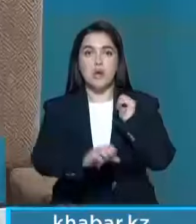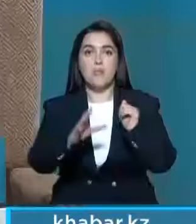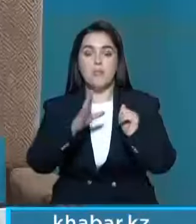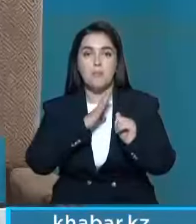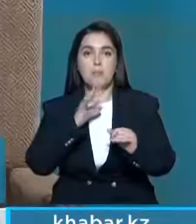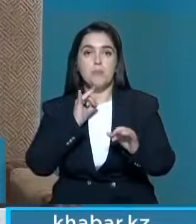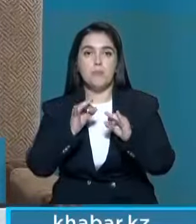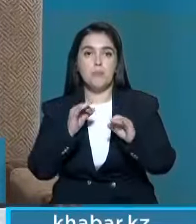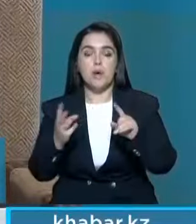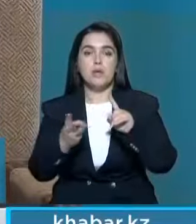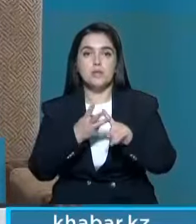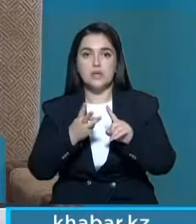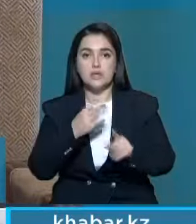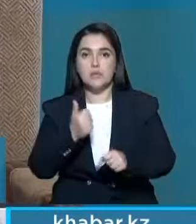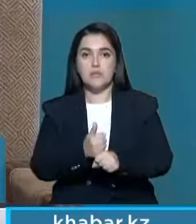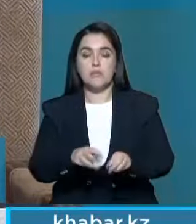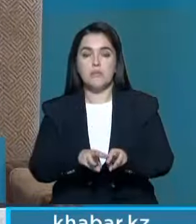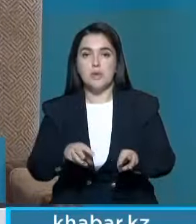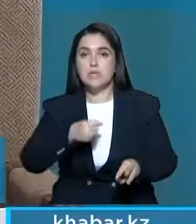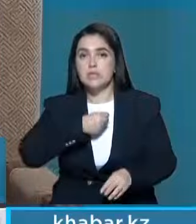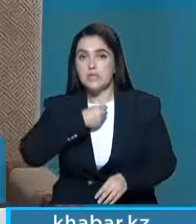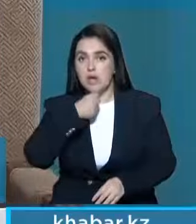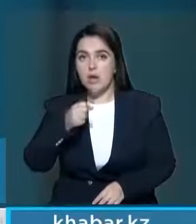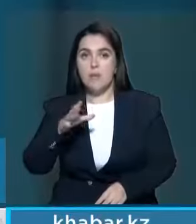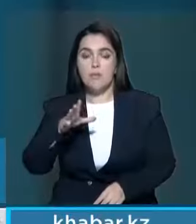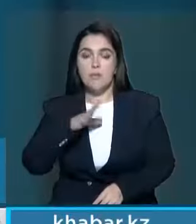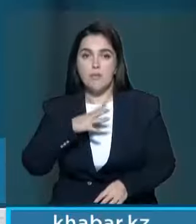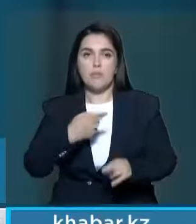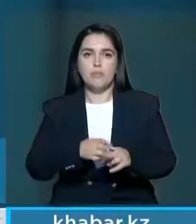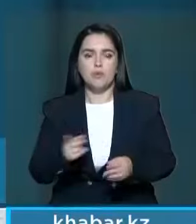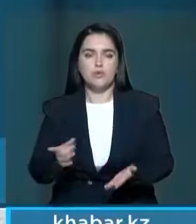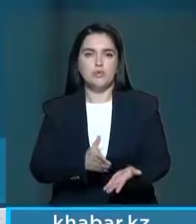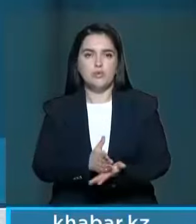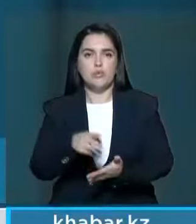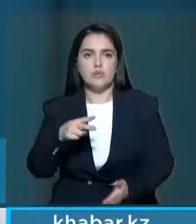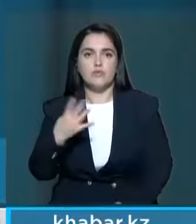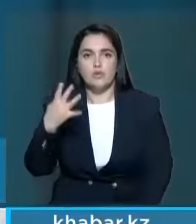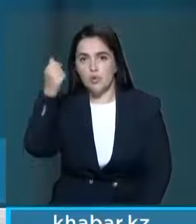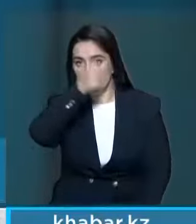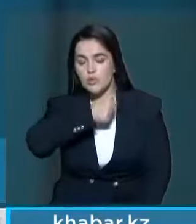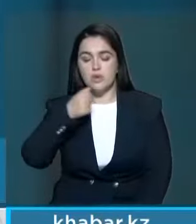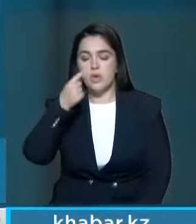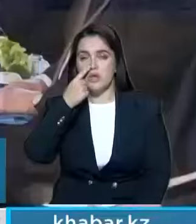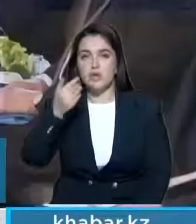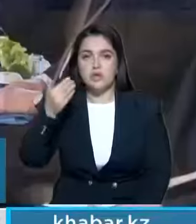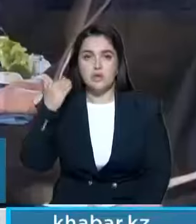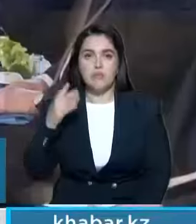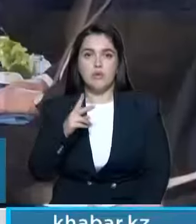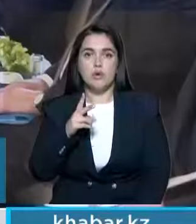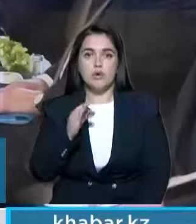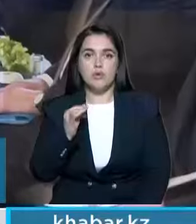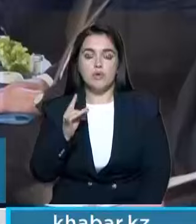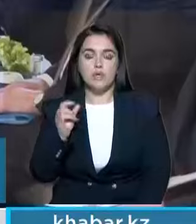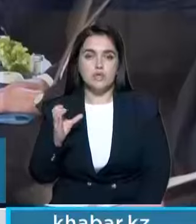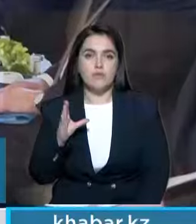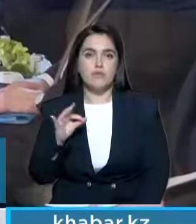переговоры с третьим премьер-министром, старшим министром. Он был у руля с 2004 года и буквально недавно его сменил Лоуренс Вонг.